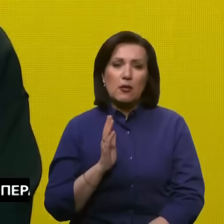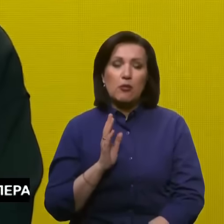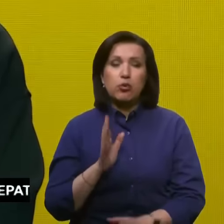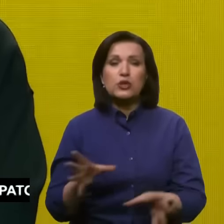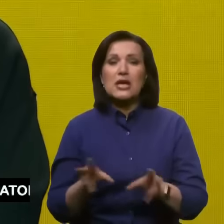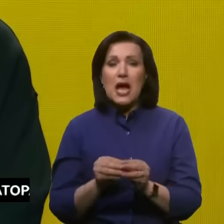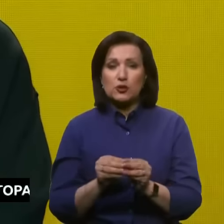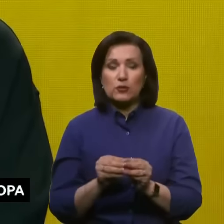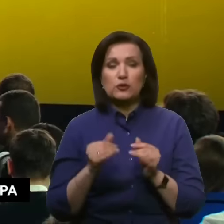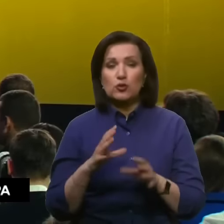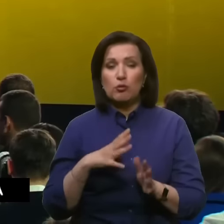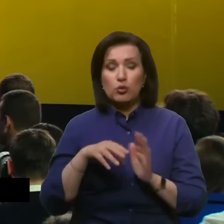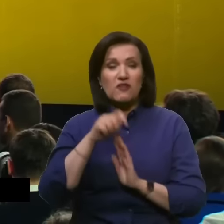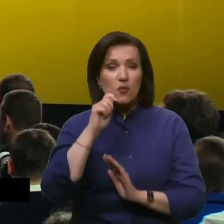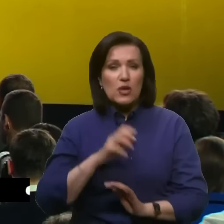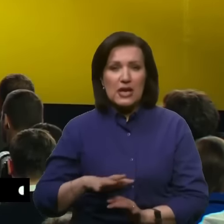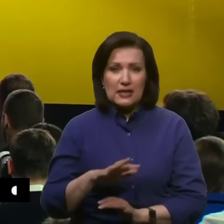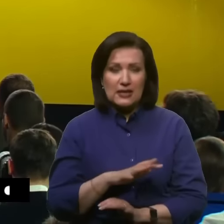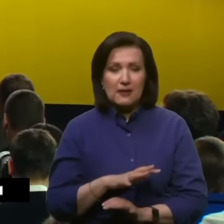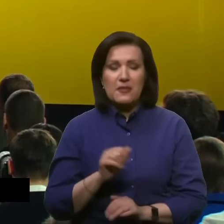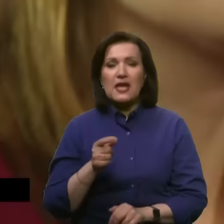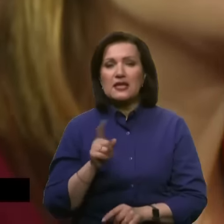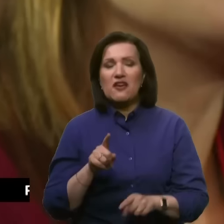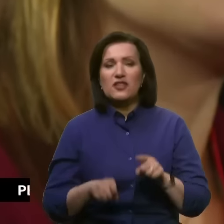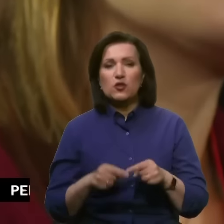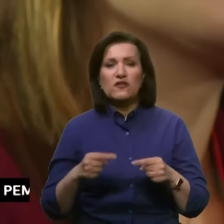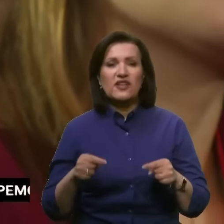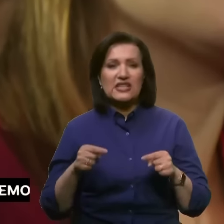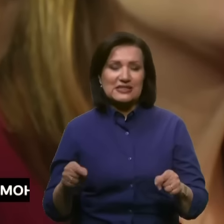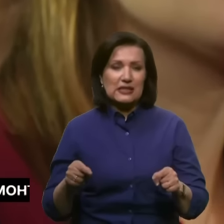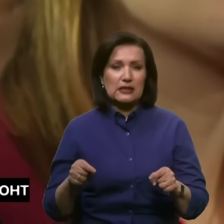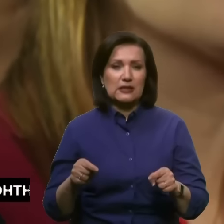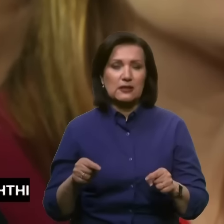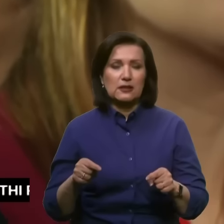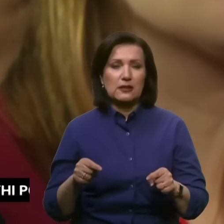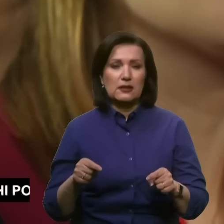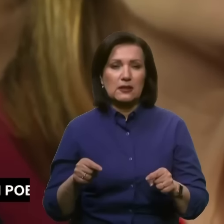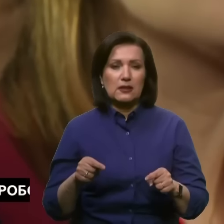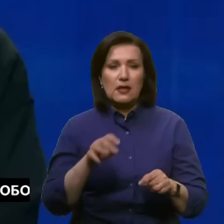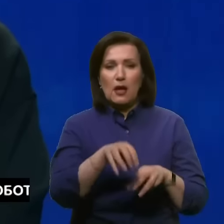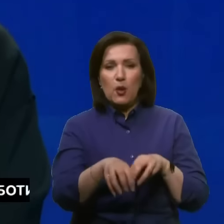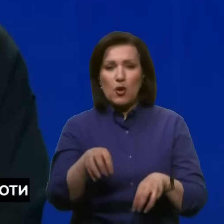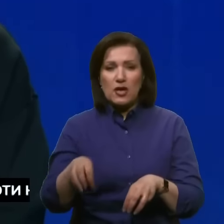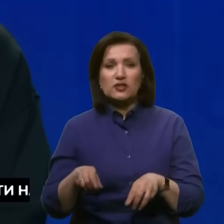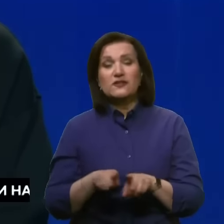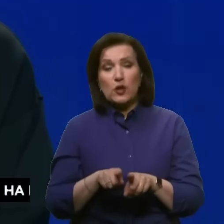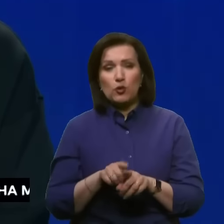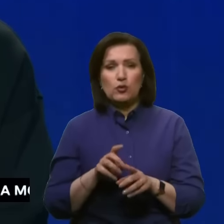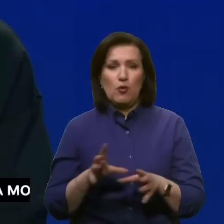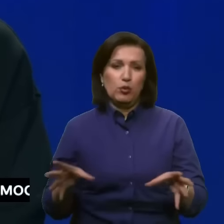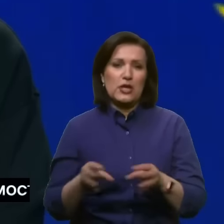разом. Сьогодні бути в Україні і навіть іноді в різних локаціях – це все одно бути